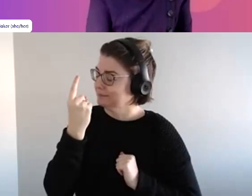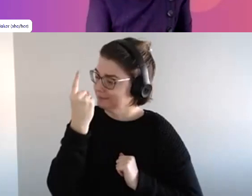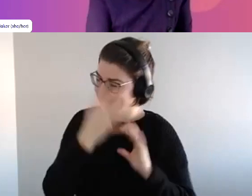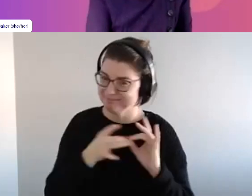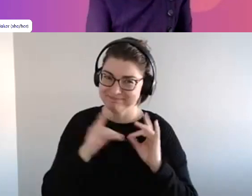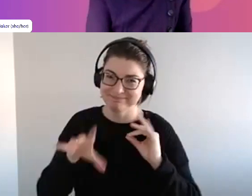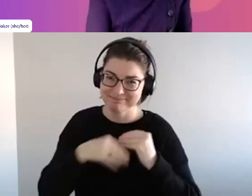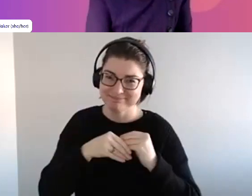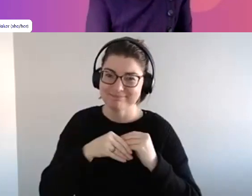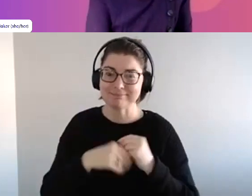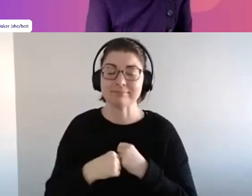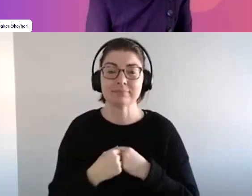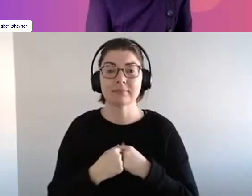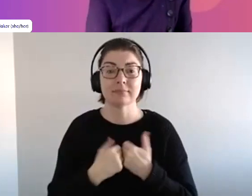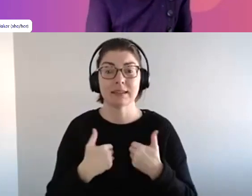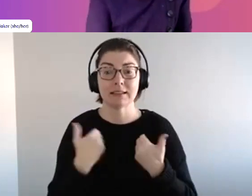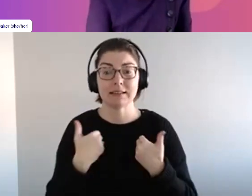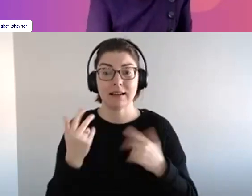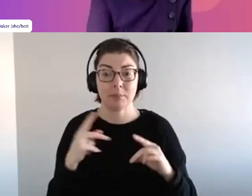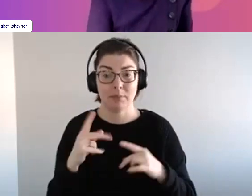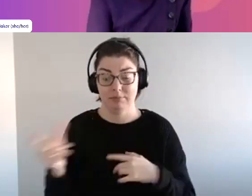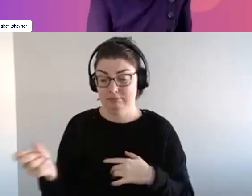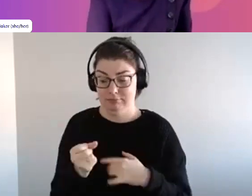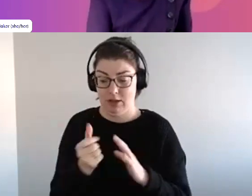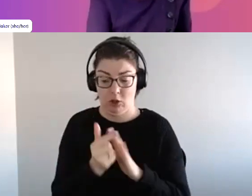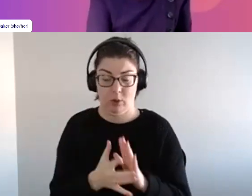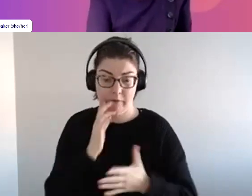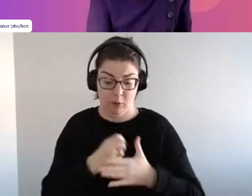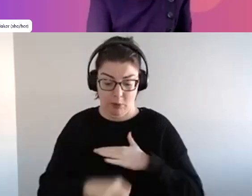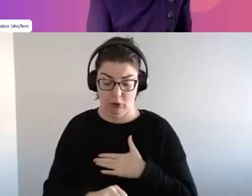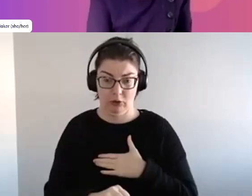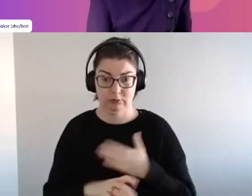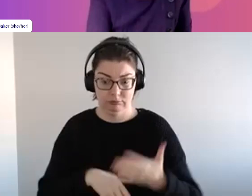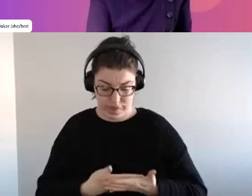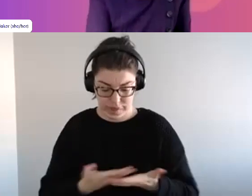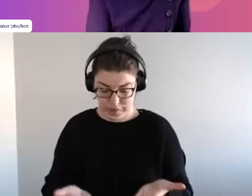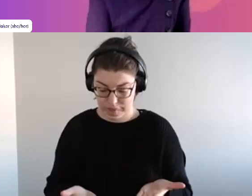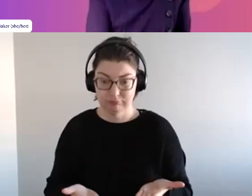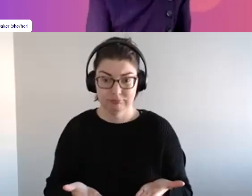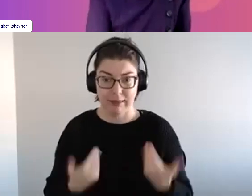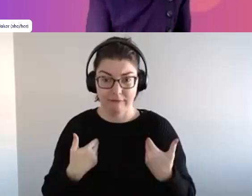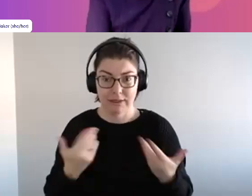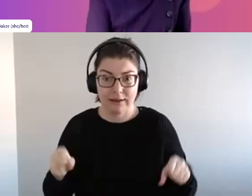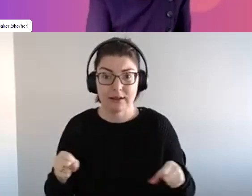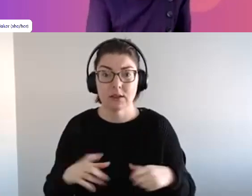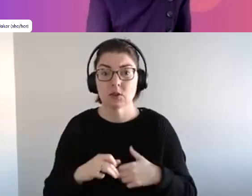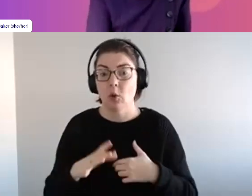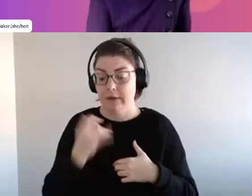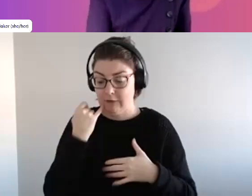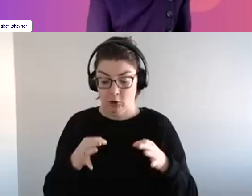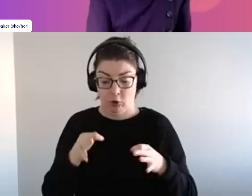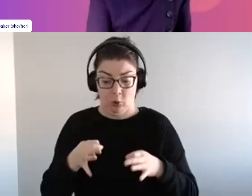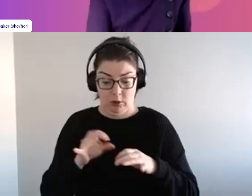alors moi je veux dire que les jeunes peuvent se procurer un avocat dès la naissance il y a des enfants